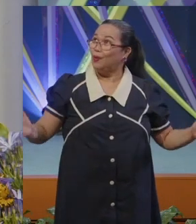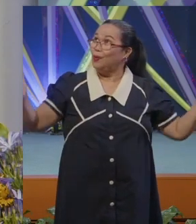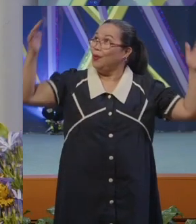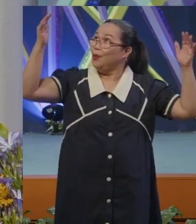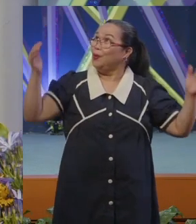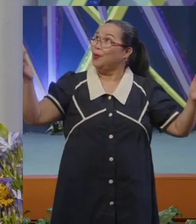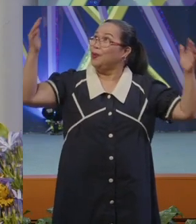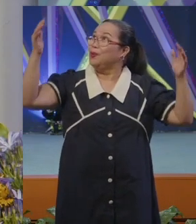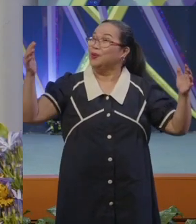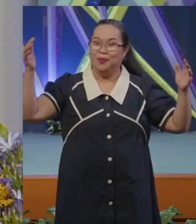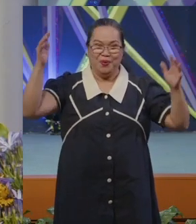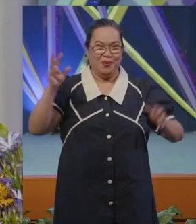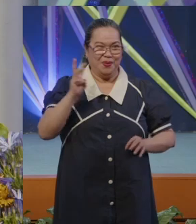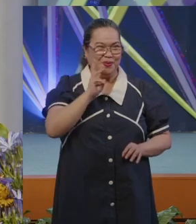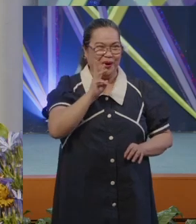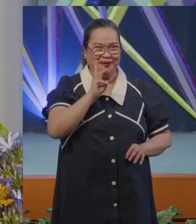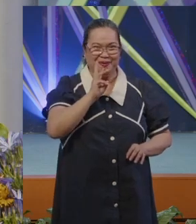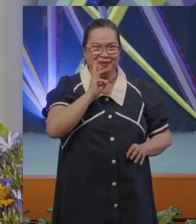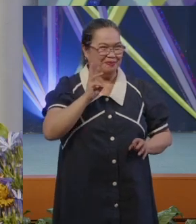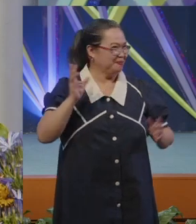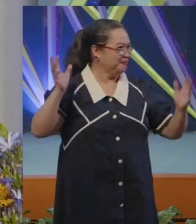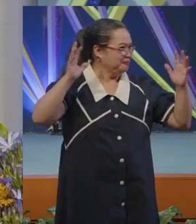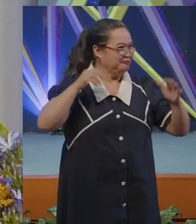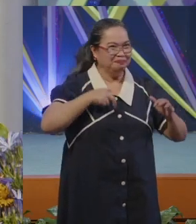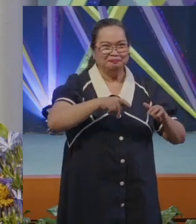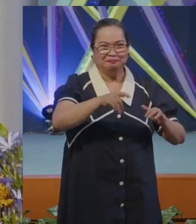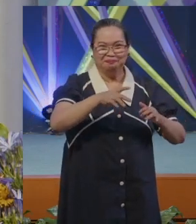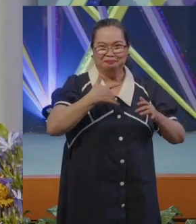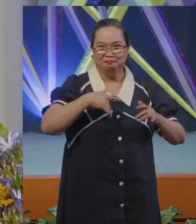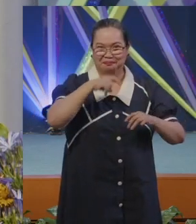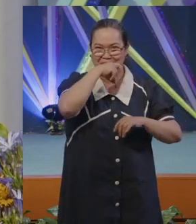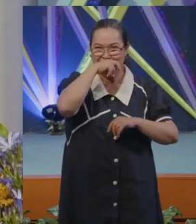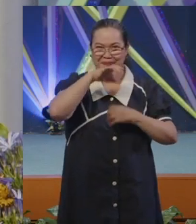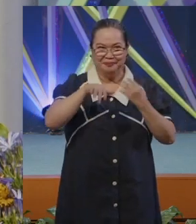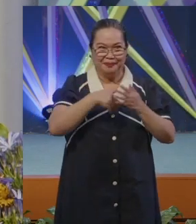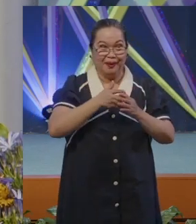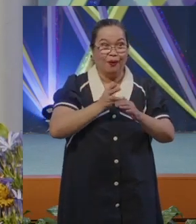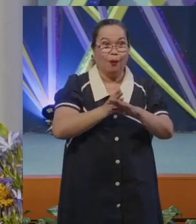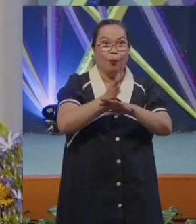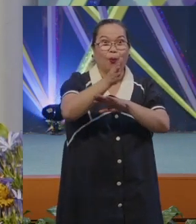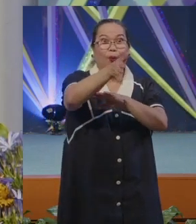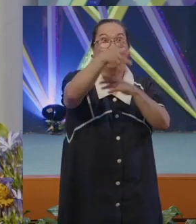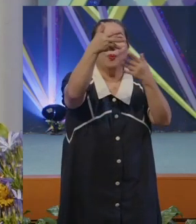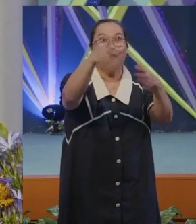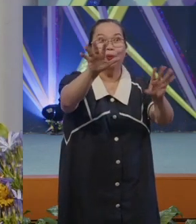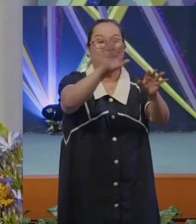kanilang tagiliran. No? Pagkatapos nila lahat makatawid,